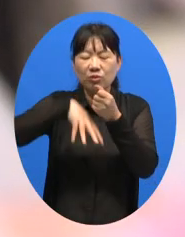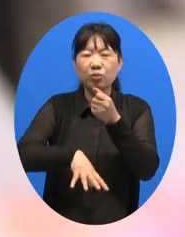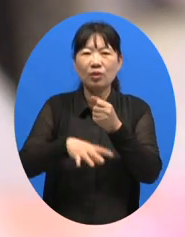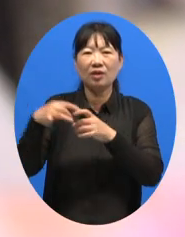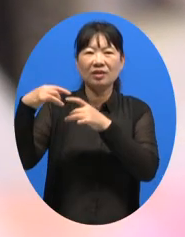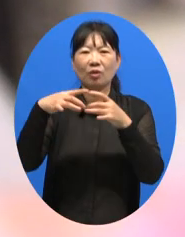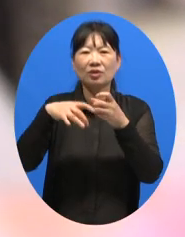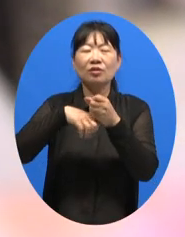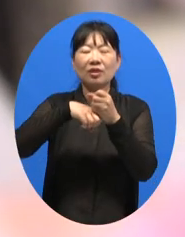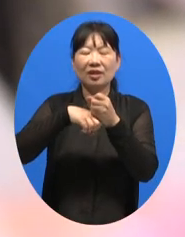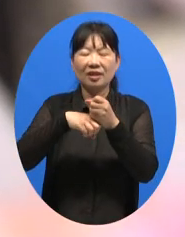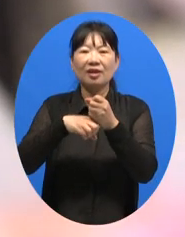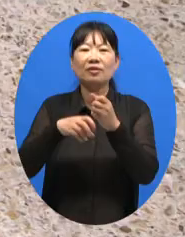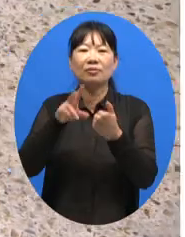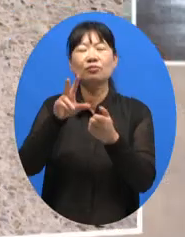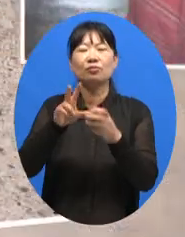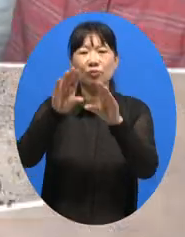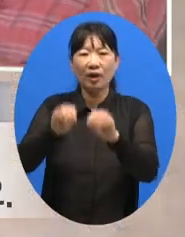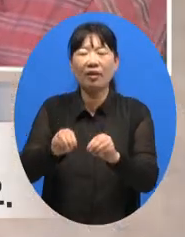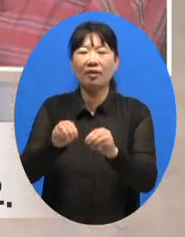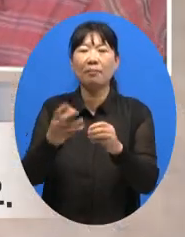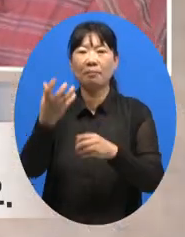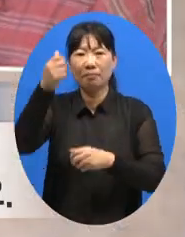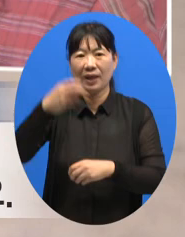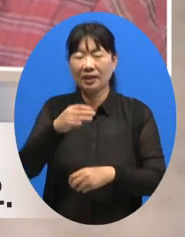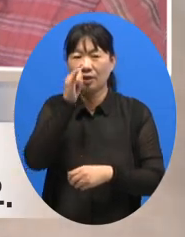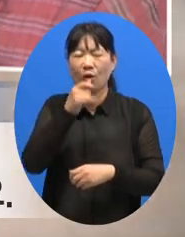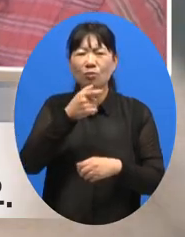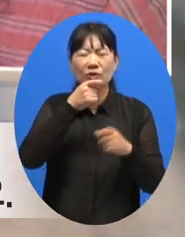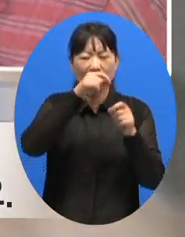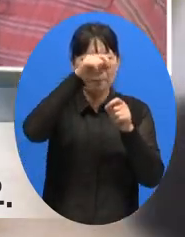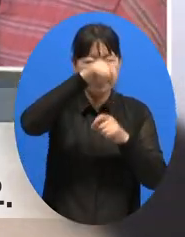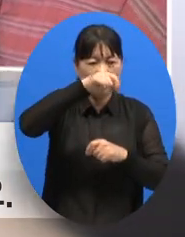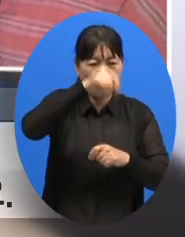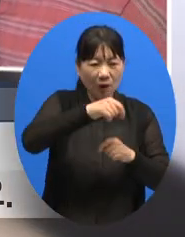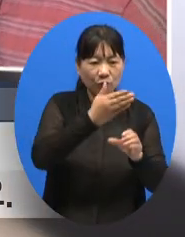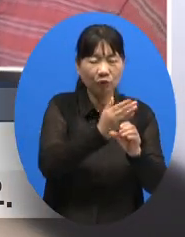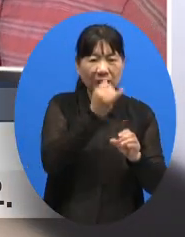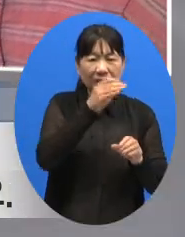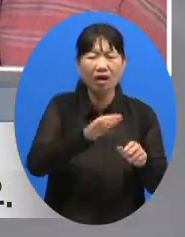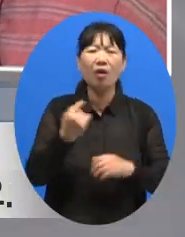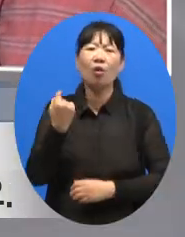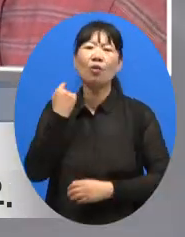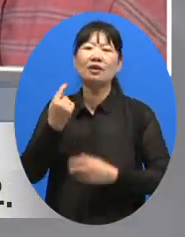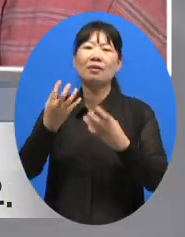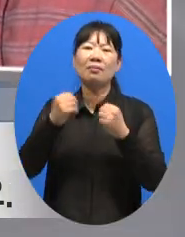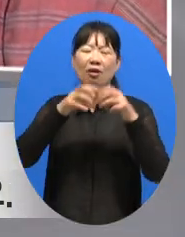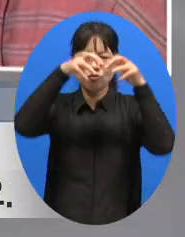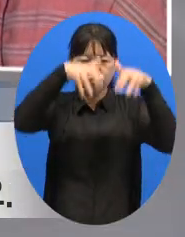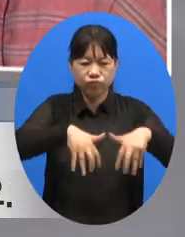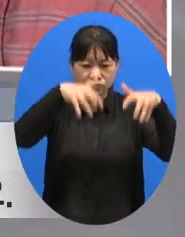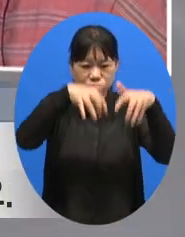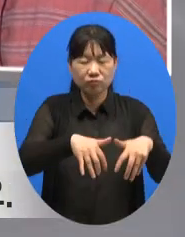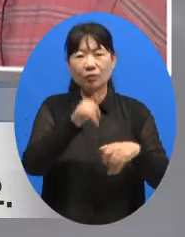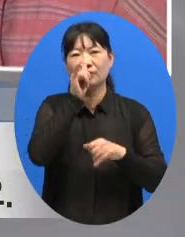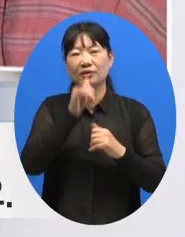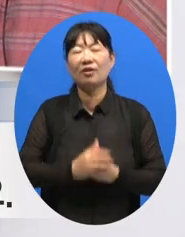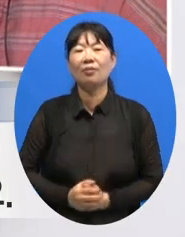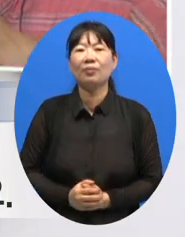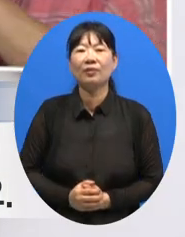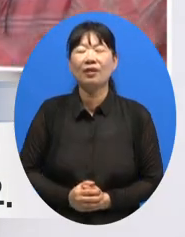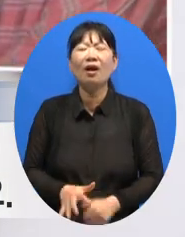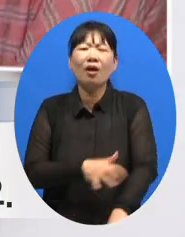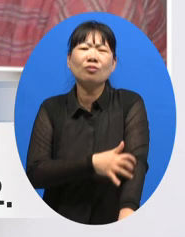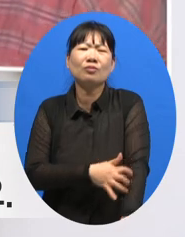되는 경우가 빈번합니다. 이제 물이 한 방울씩 떨어졌었는데 어제는 막 이렇게 막 많이씩 나오는